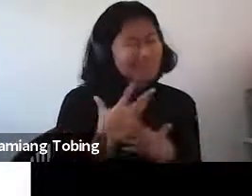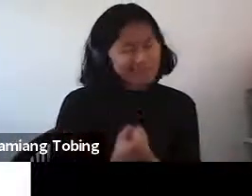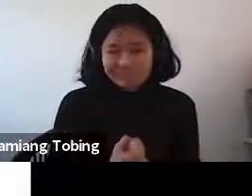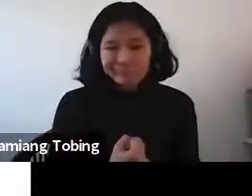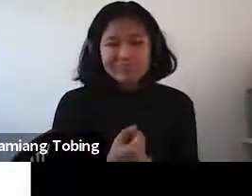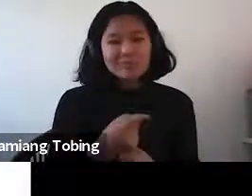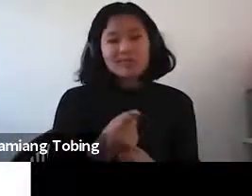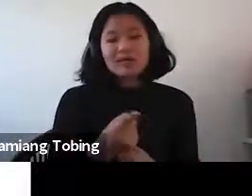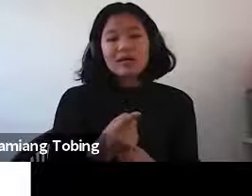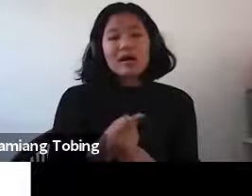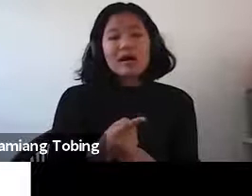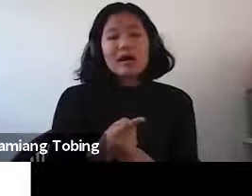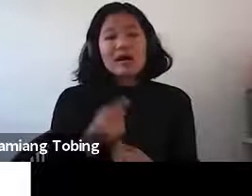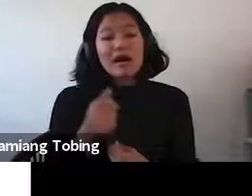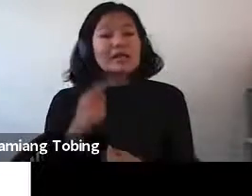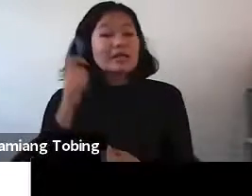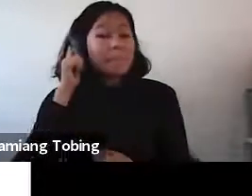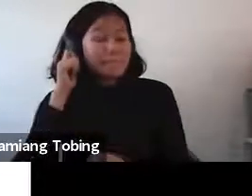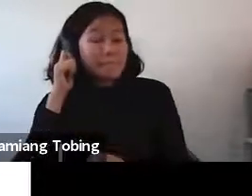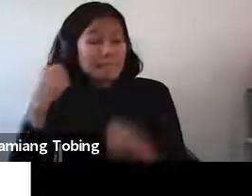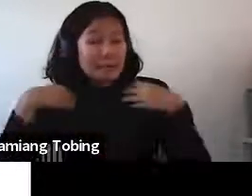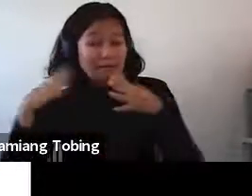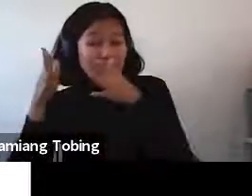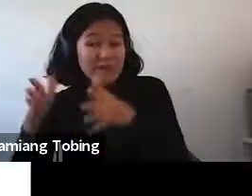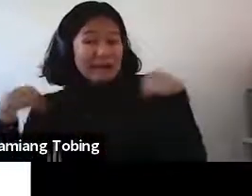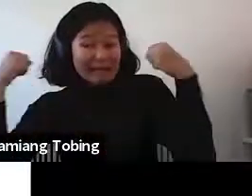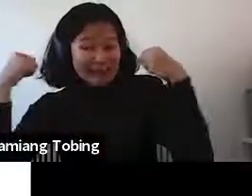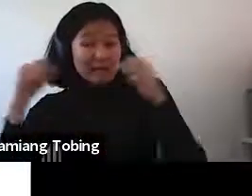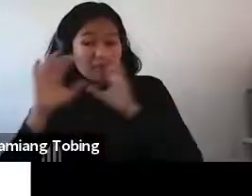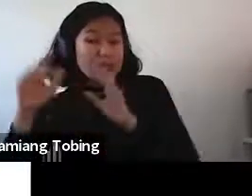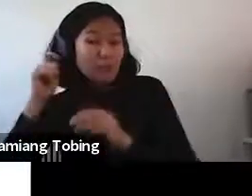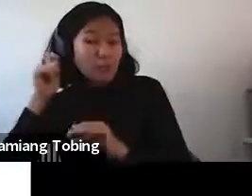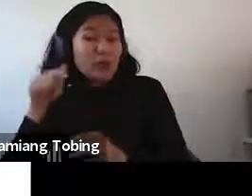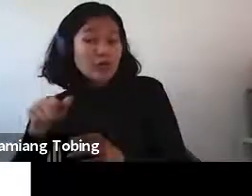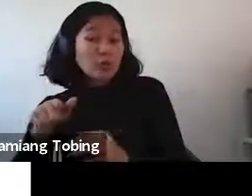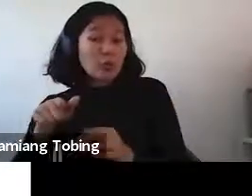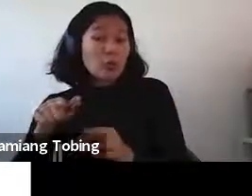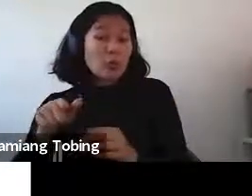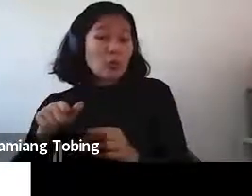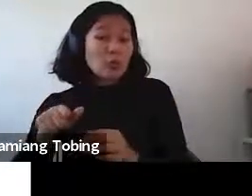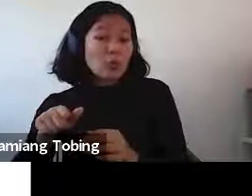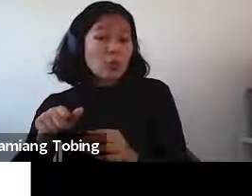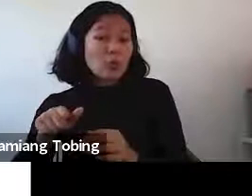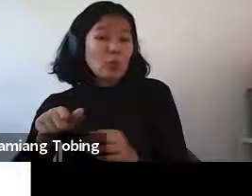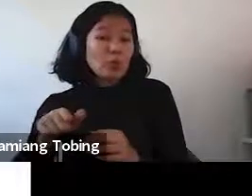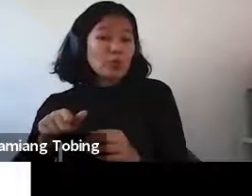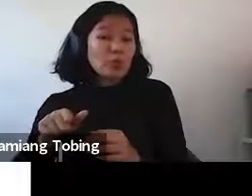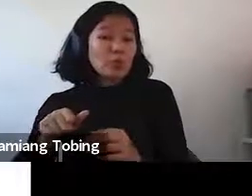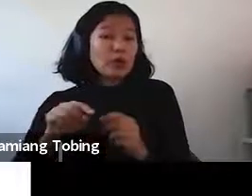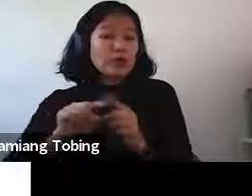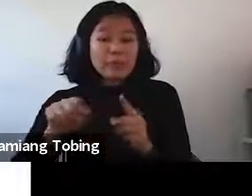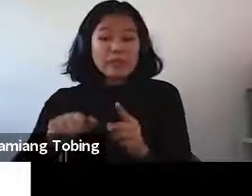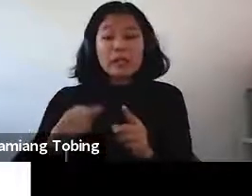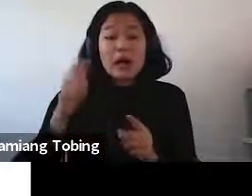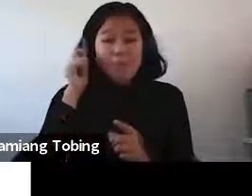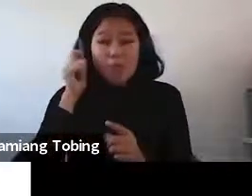sebetulnya feminisasi di sektor kesehatan itu tidak selalu diikuti dengan representasi perempuan dalam posisi